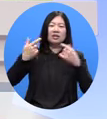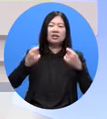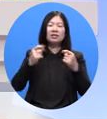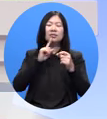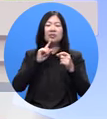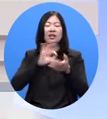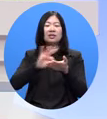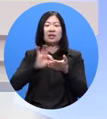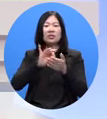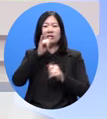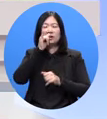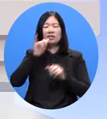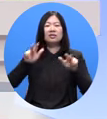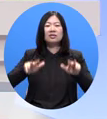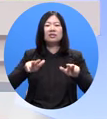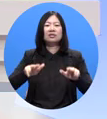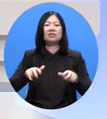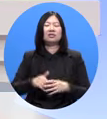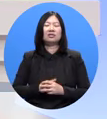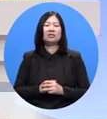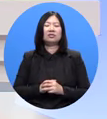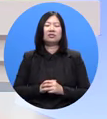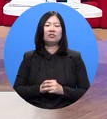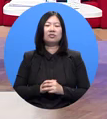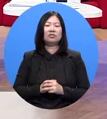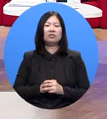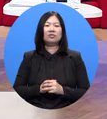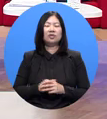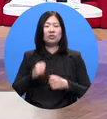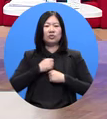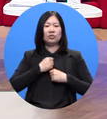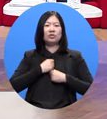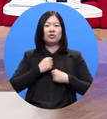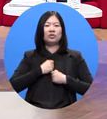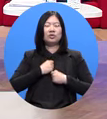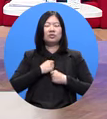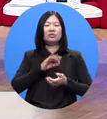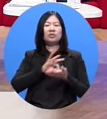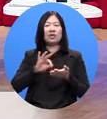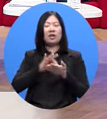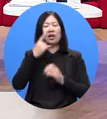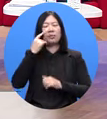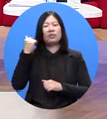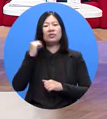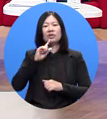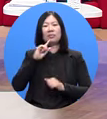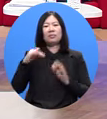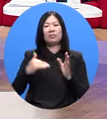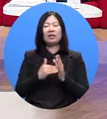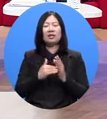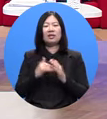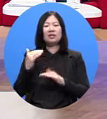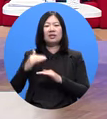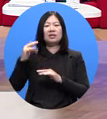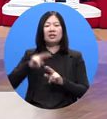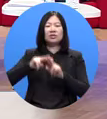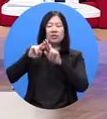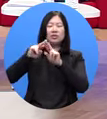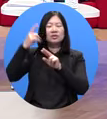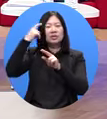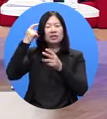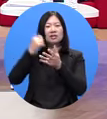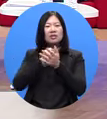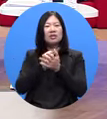쓰는 거부터도 이제 좀 조심해서 저는 조심해서 사용하자 이런 말씀이세요. 그러니까 계층 이동이 사닥다리로